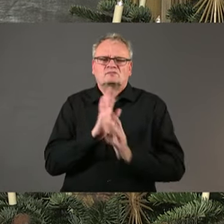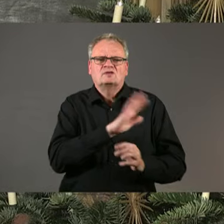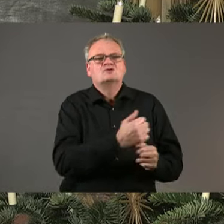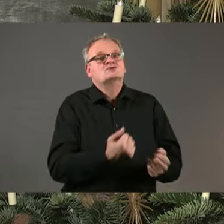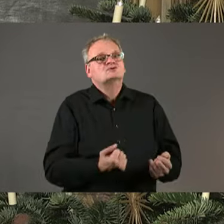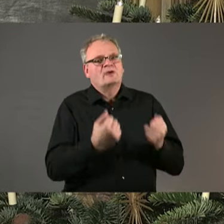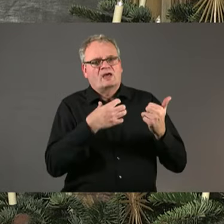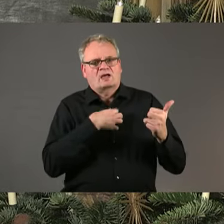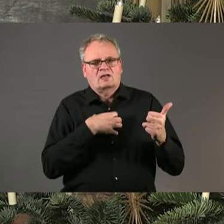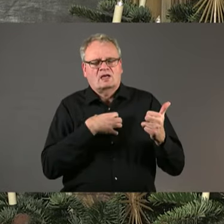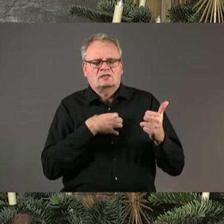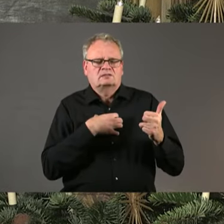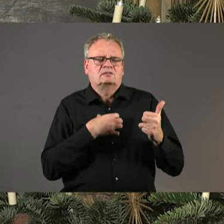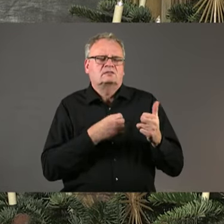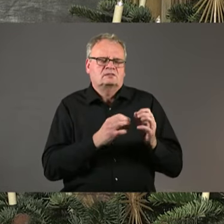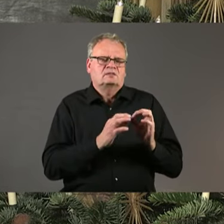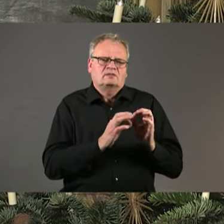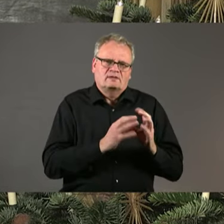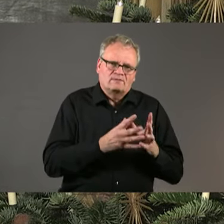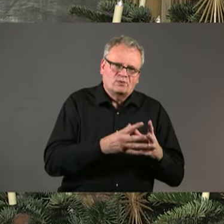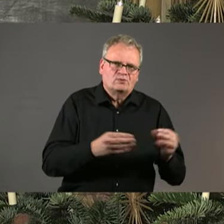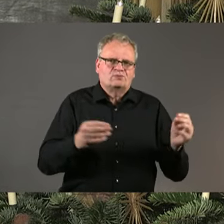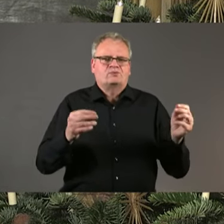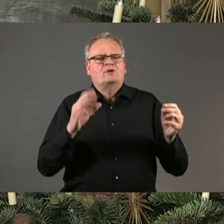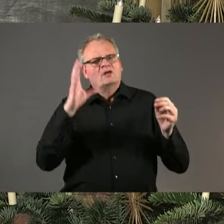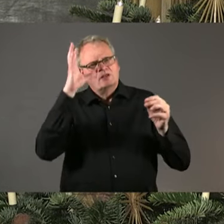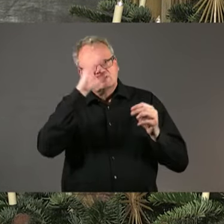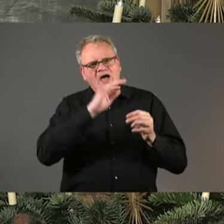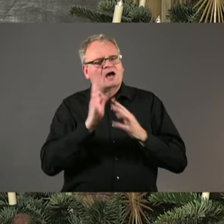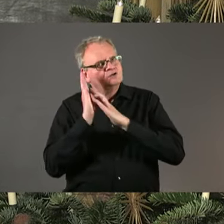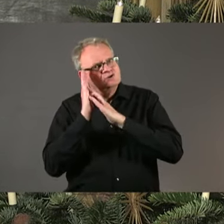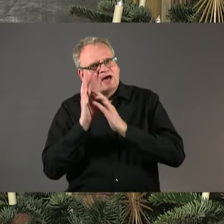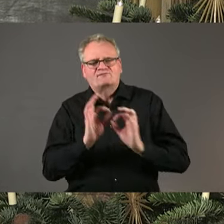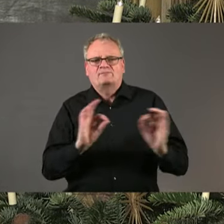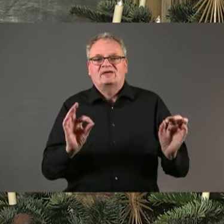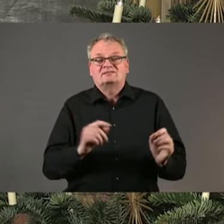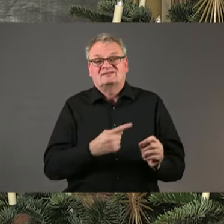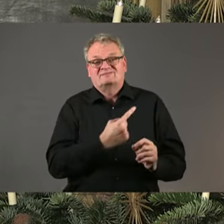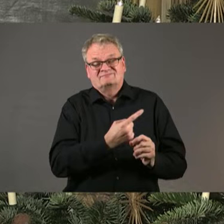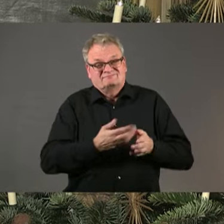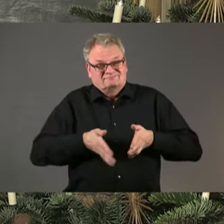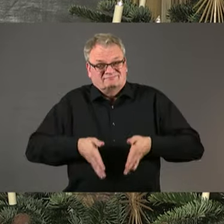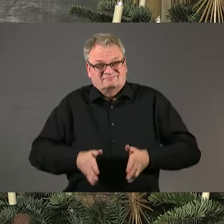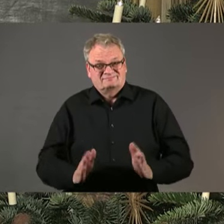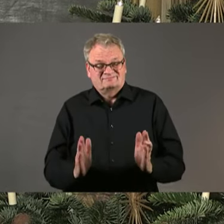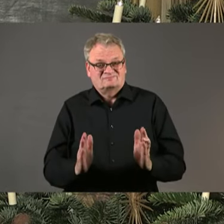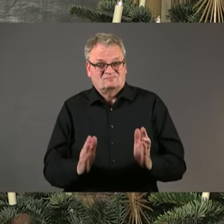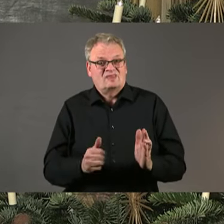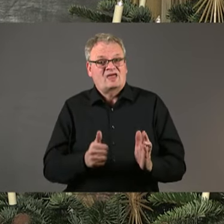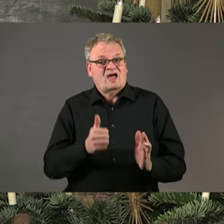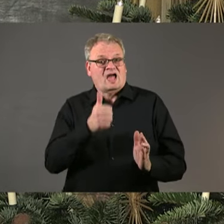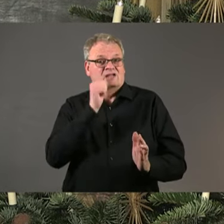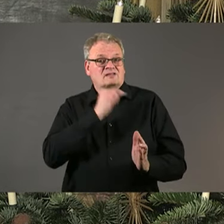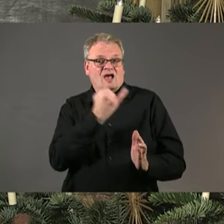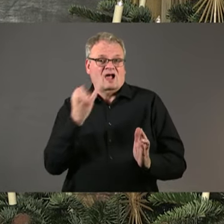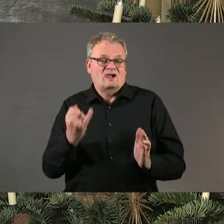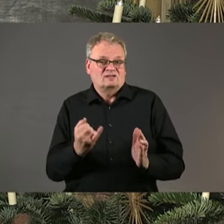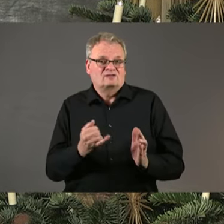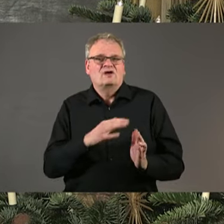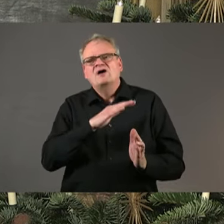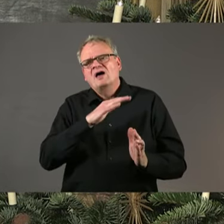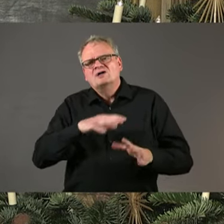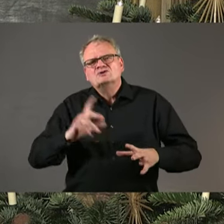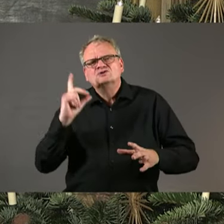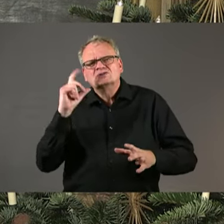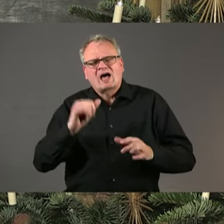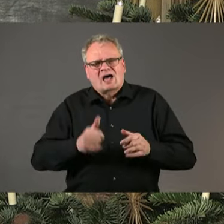gib, dass sie bald nachts wieder besser schlafen kann. Danke, dass sie ihr erstes Weihnachten jetzt mit uns feiern darf. Ihr